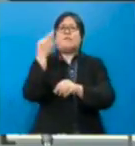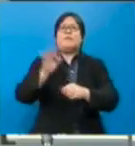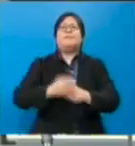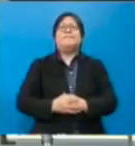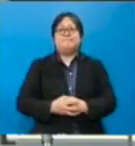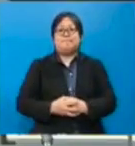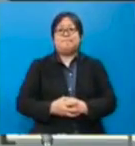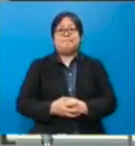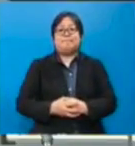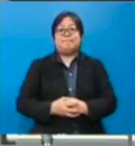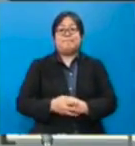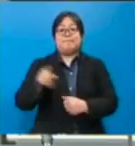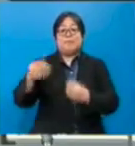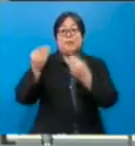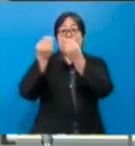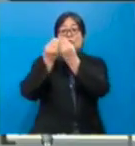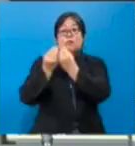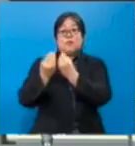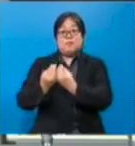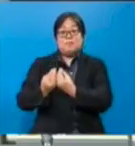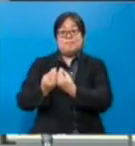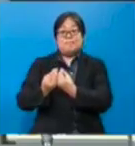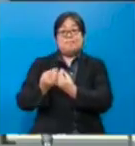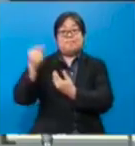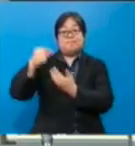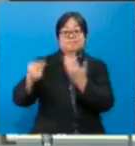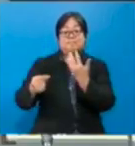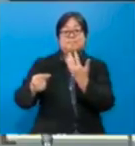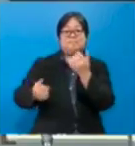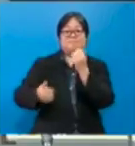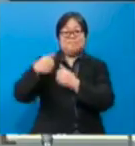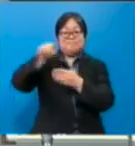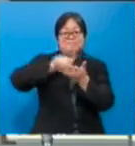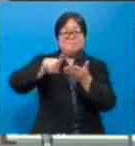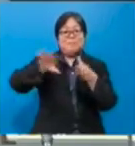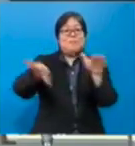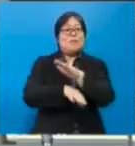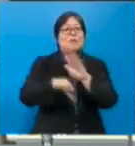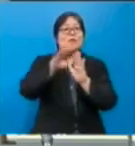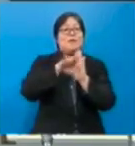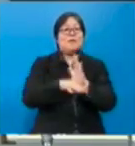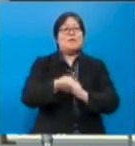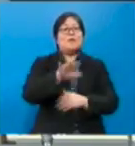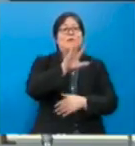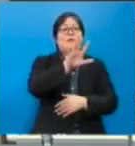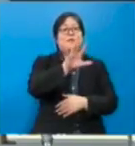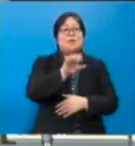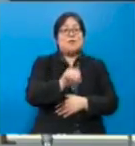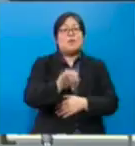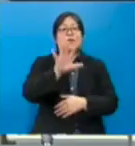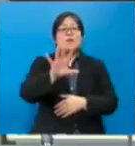COVID-19, dan daripada jumlah tersebut, kebanyakannya disiasat di bawah Seksyen 505